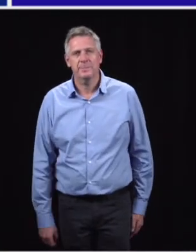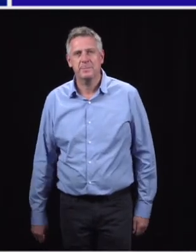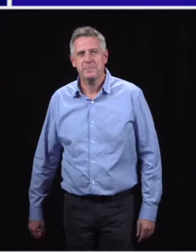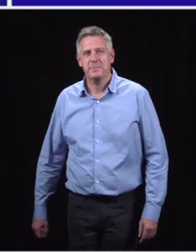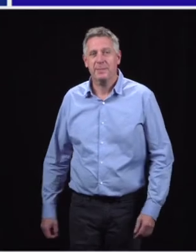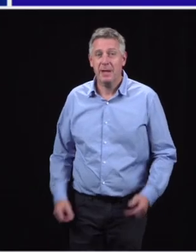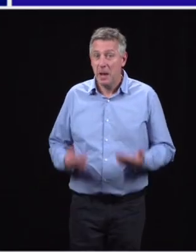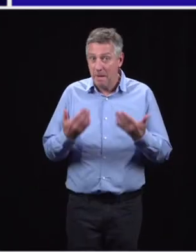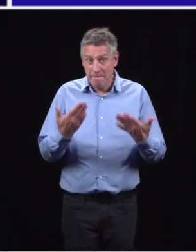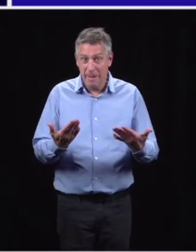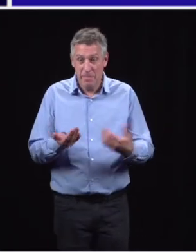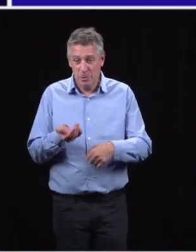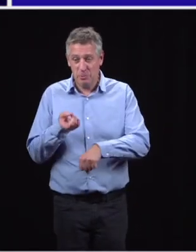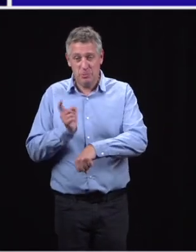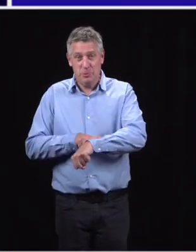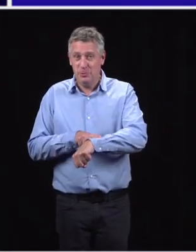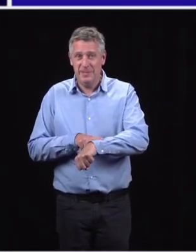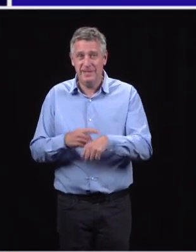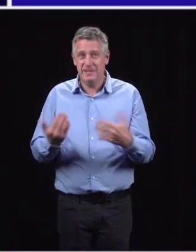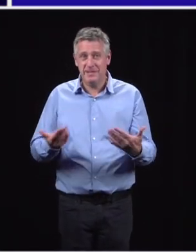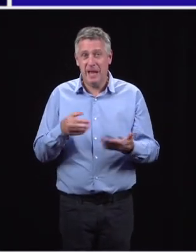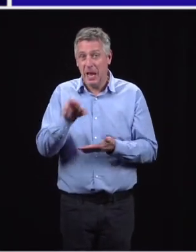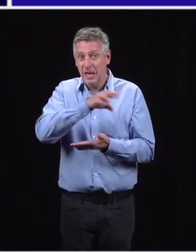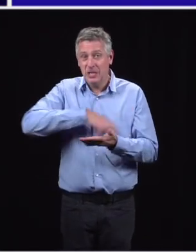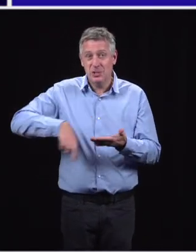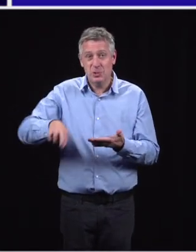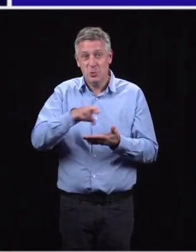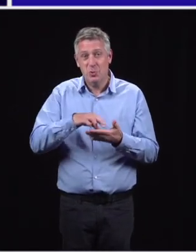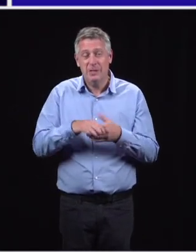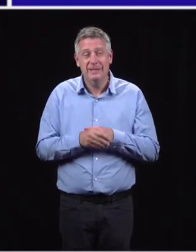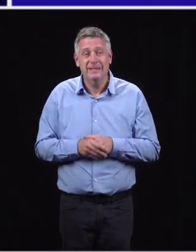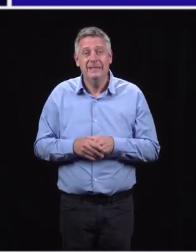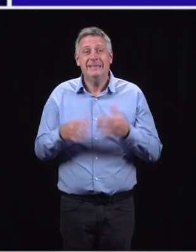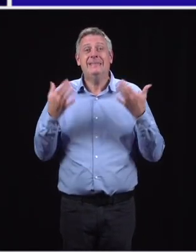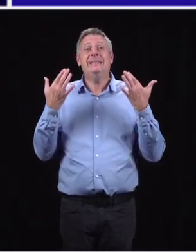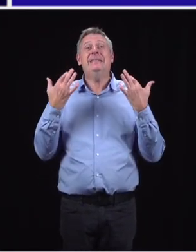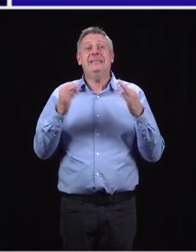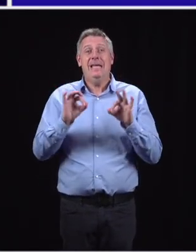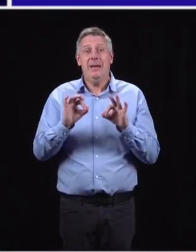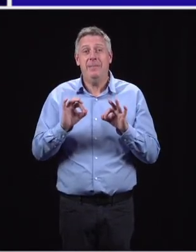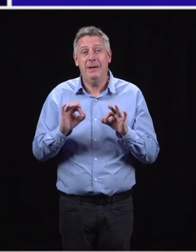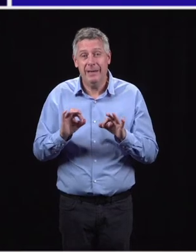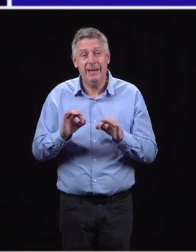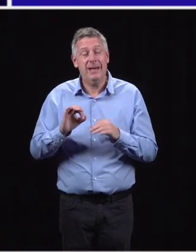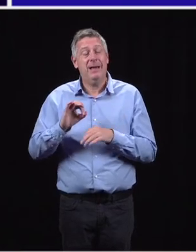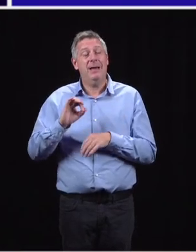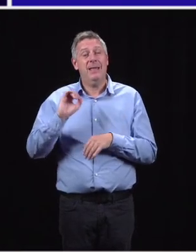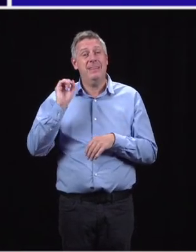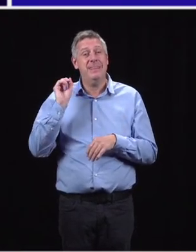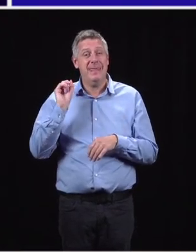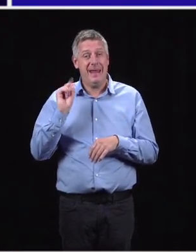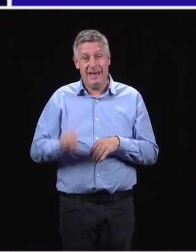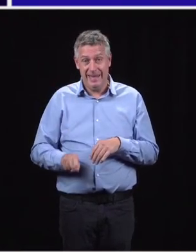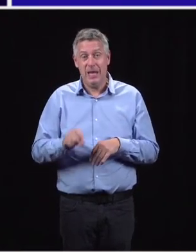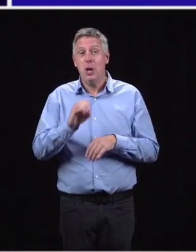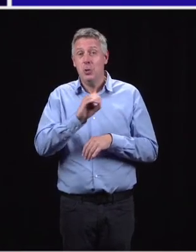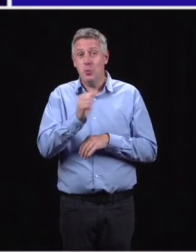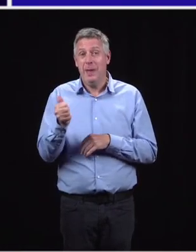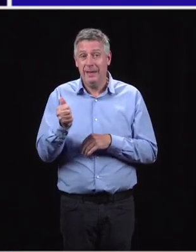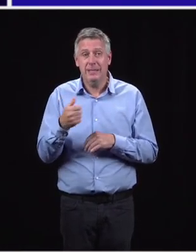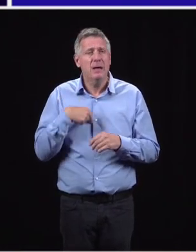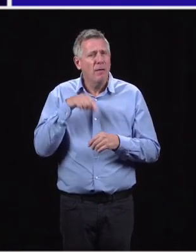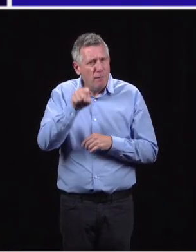et même à tout de suite puisque on est dans une autre région c'est la dixième et c'est le 10e déclic numérique et si vous n'êtes pas encore